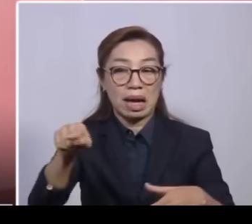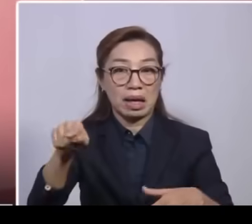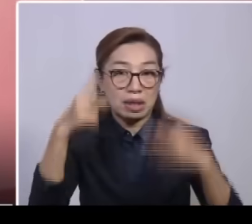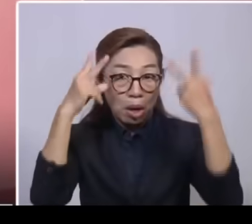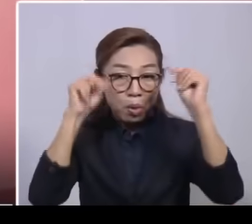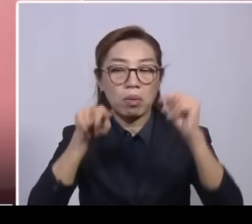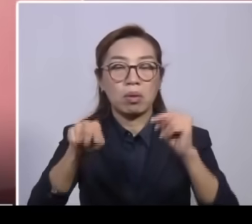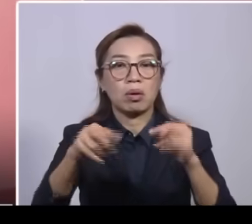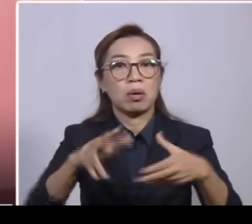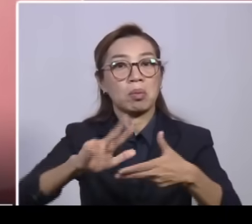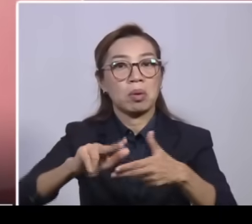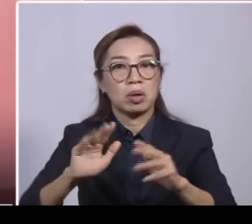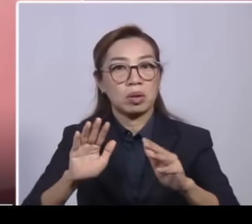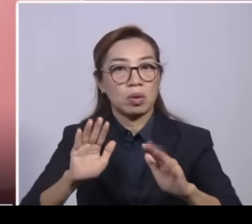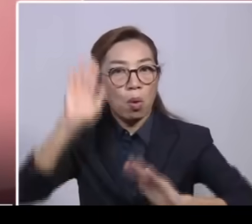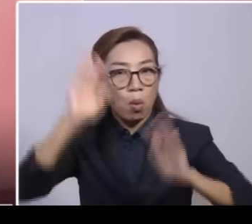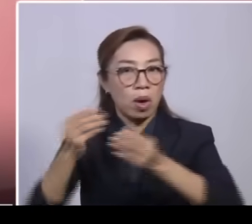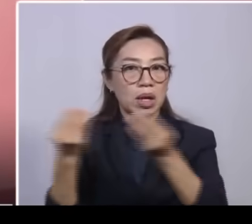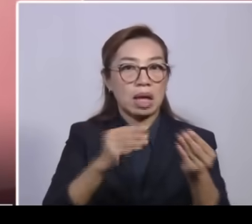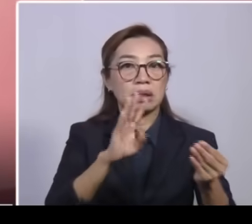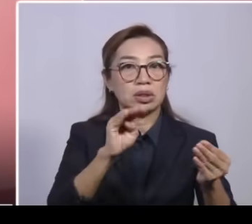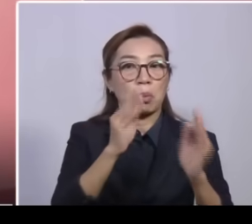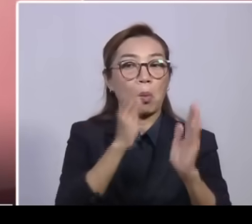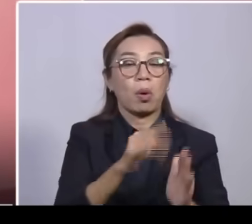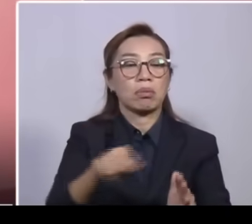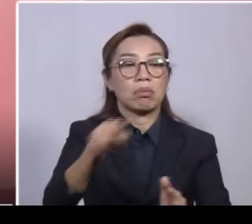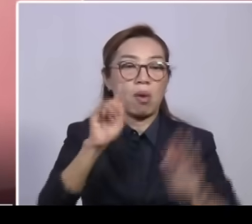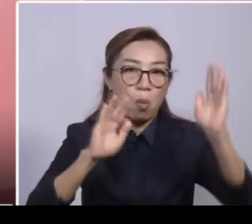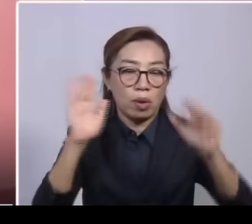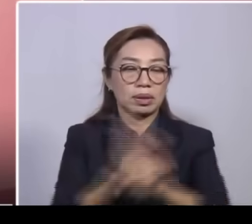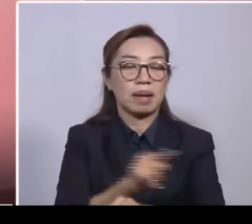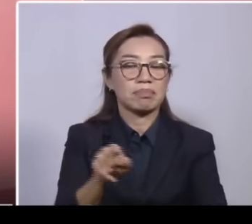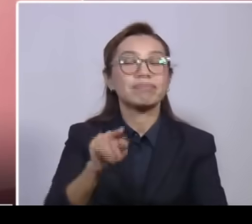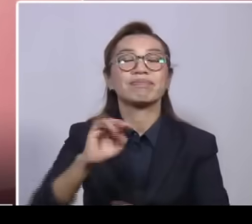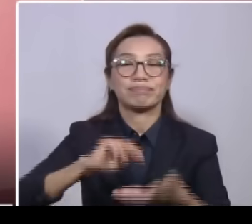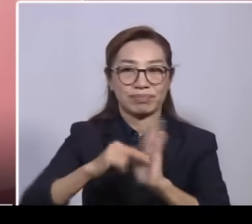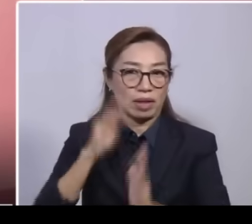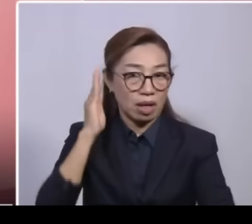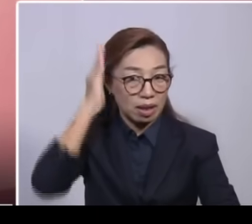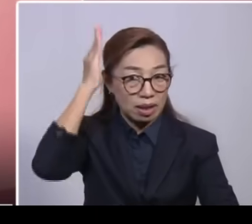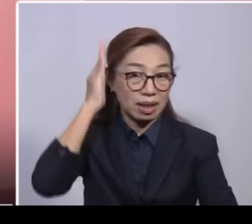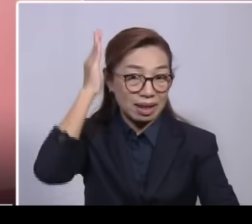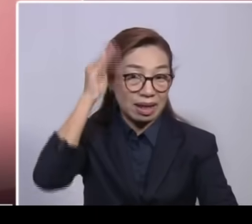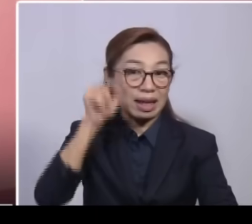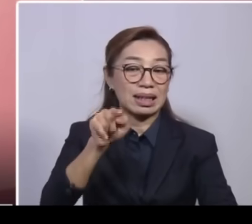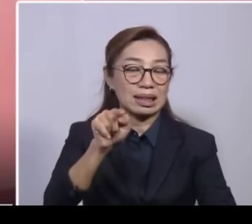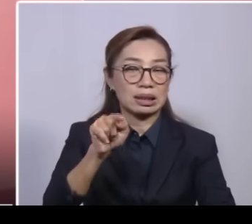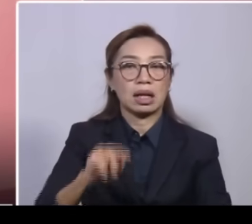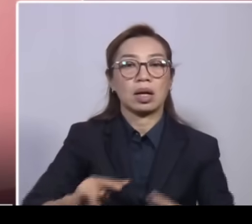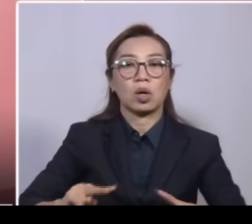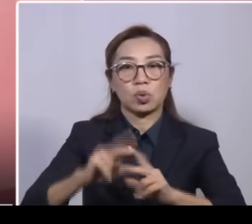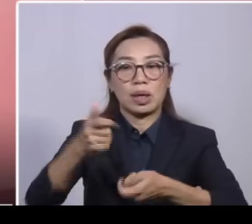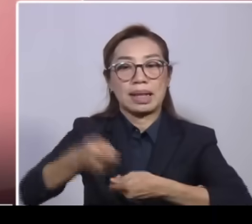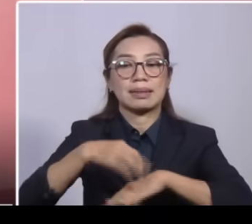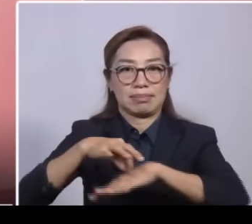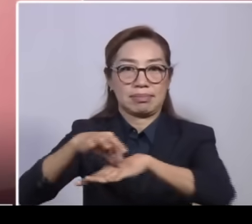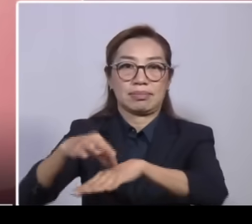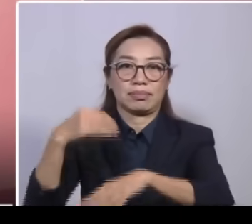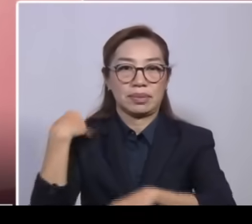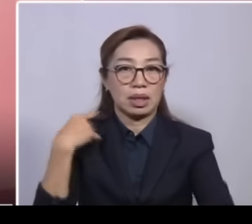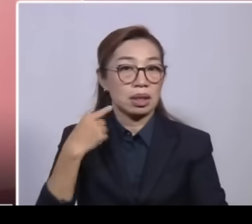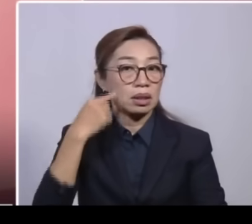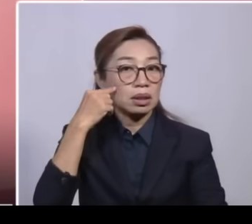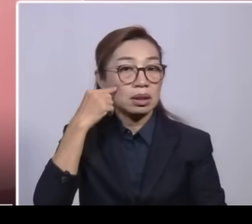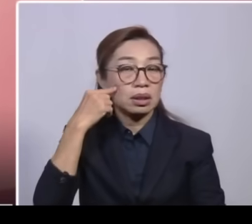ร้อยเอกธรรมนัสนะคะน่าจะได้นั่งในกระทรวงเกษตรและสหกรณ์ค่ะก็เลยกลายเป็นว่าคุณสมศักดิ์